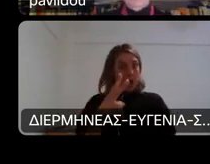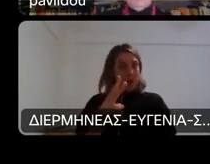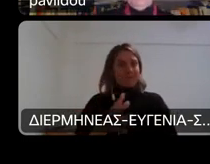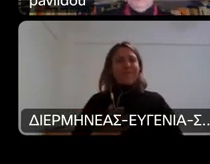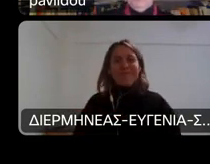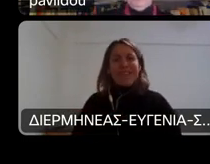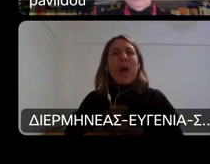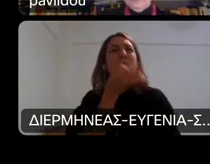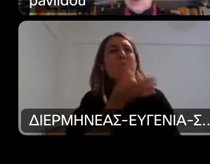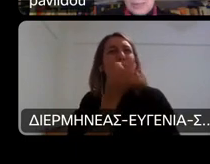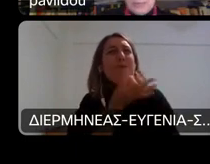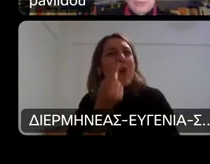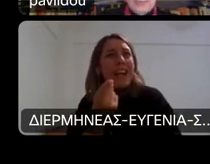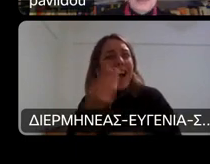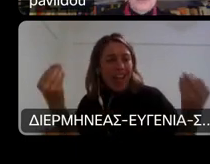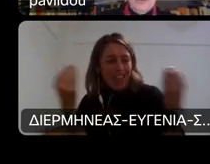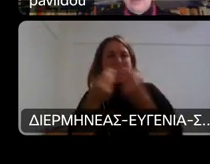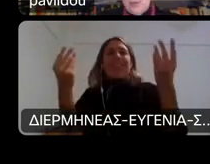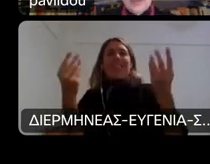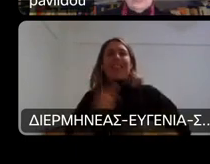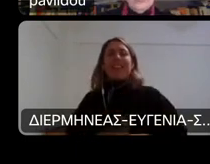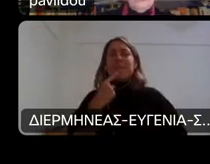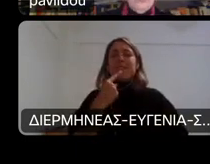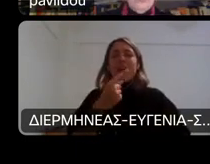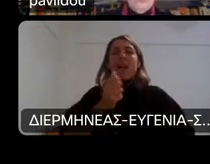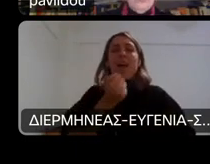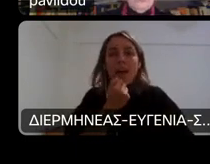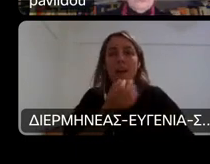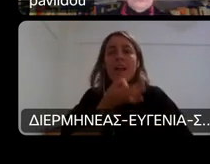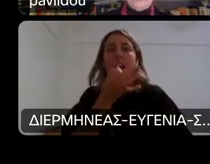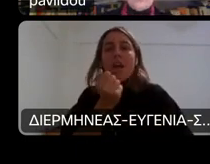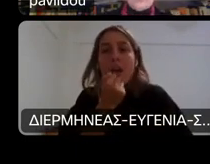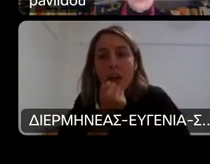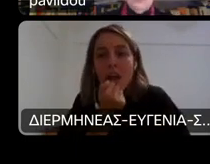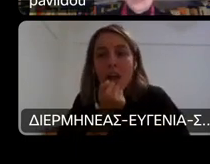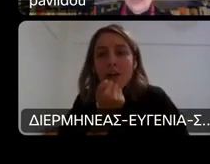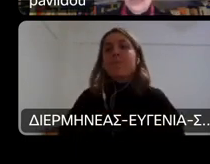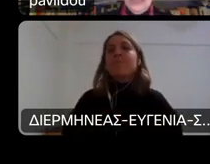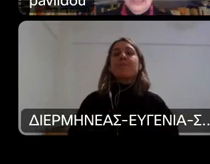στο προφορικό λόγο. Πρέπει να σκοντάφτουμε κάθε φορά, δεν μπορούμε να το εκφέρουμε.